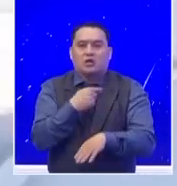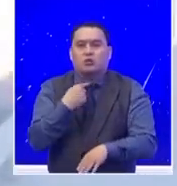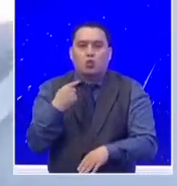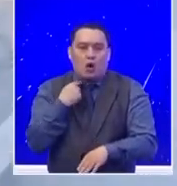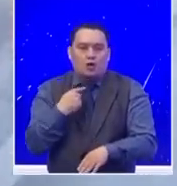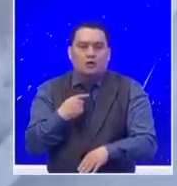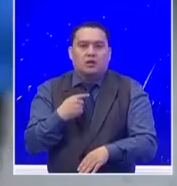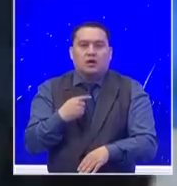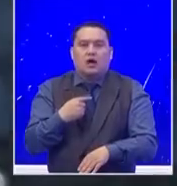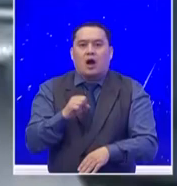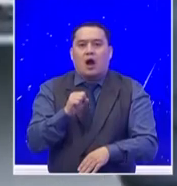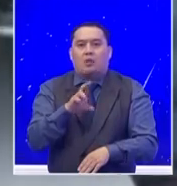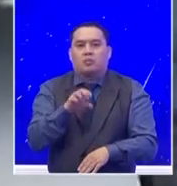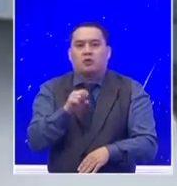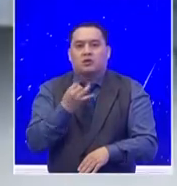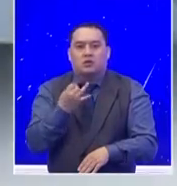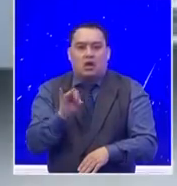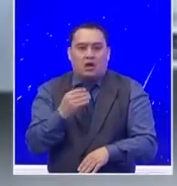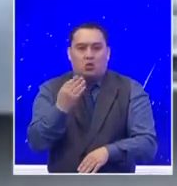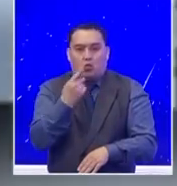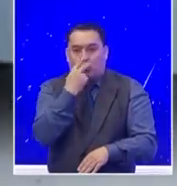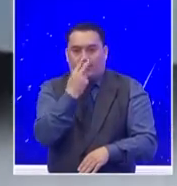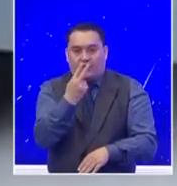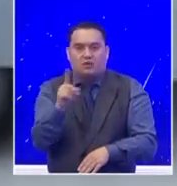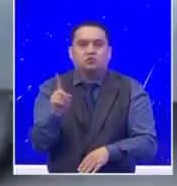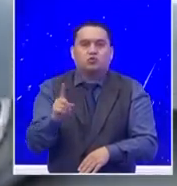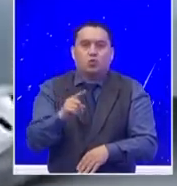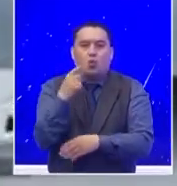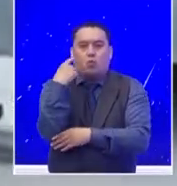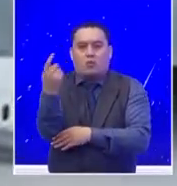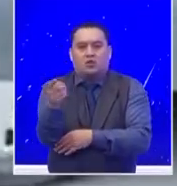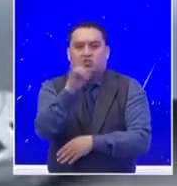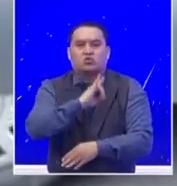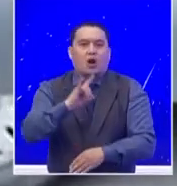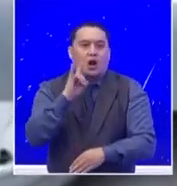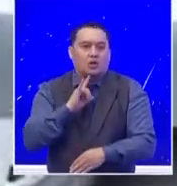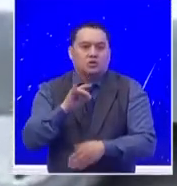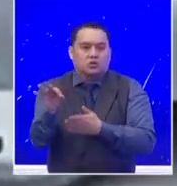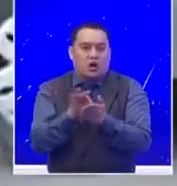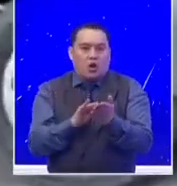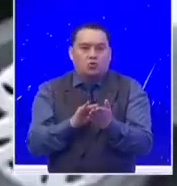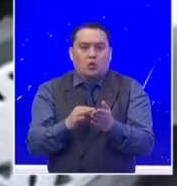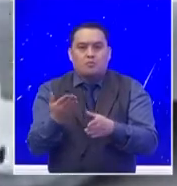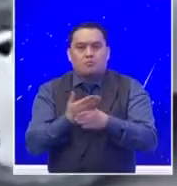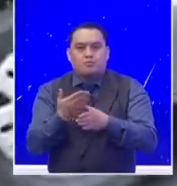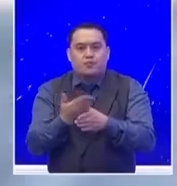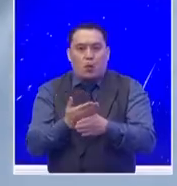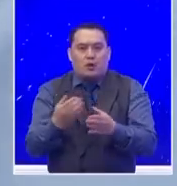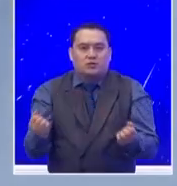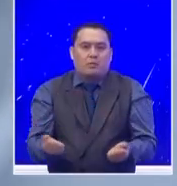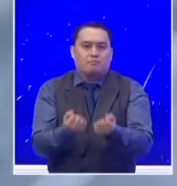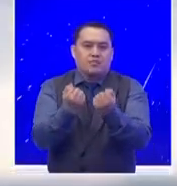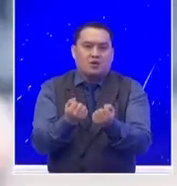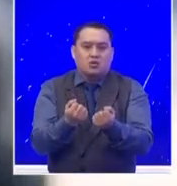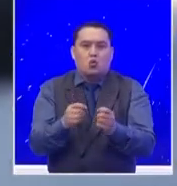Талдыкурган, младший лейтенант Аблай Саматулы, заметил упавшую на тротуаре женщину. Незамедлительно бросился к ней на помощь.